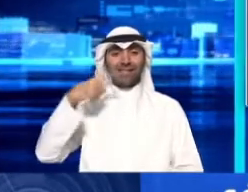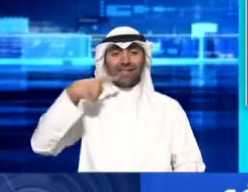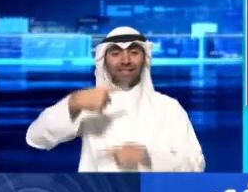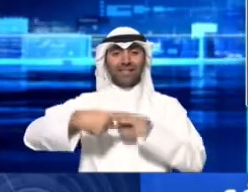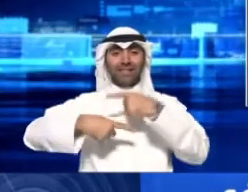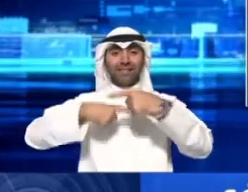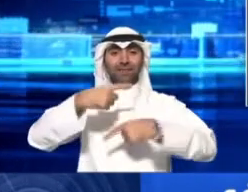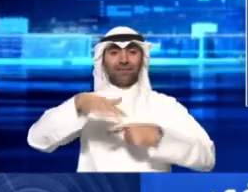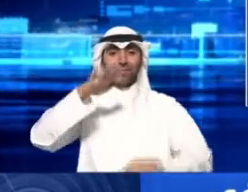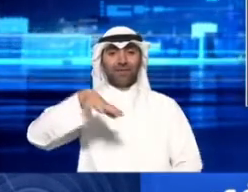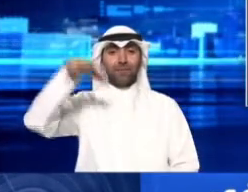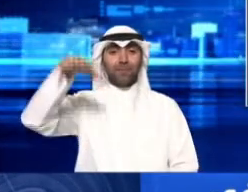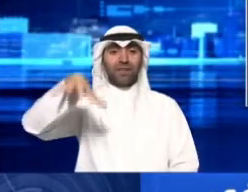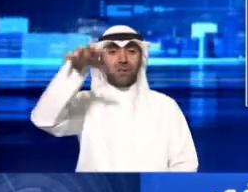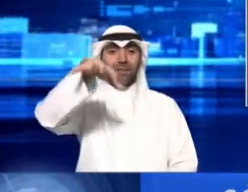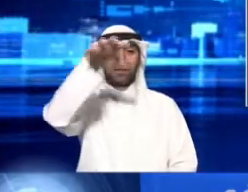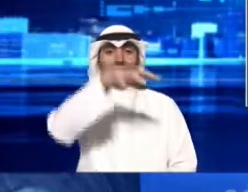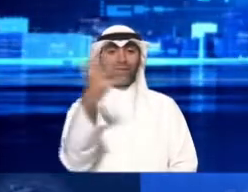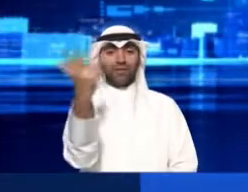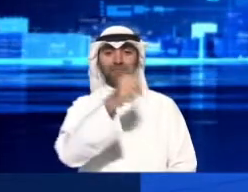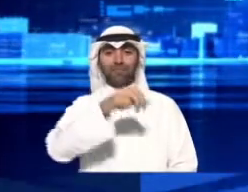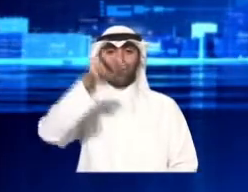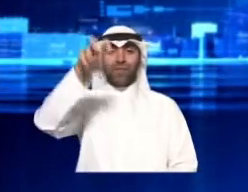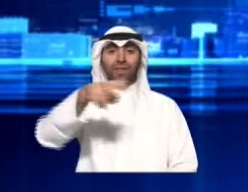في 48 منطقة داخلية